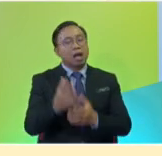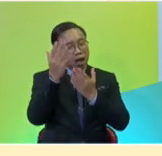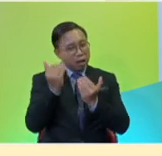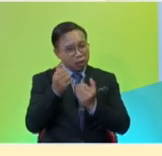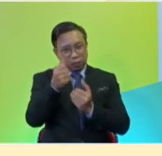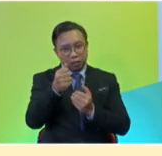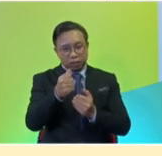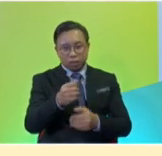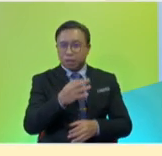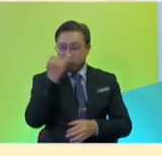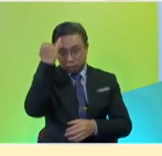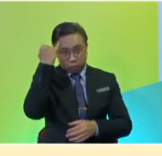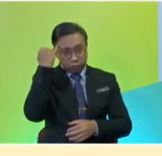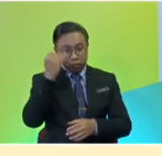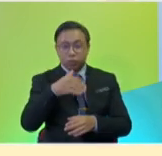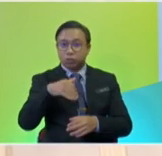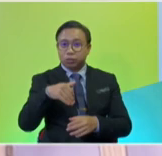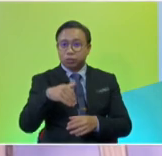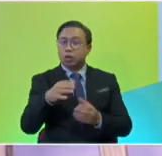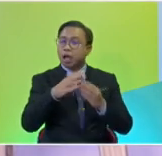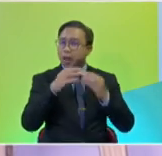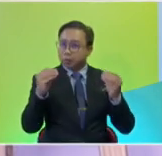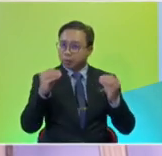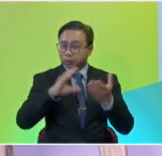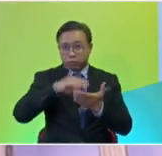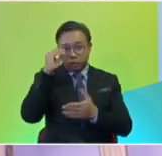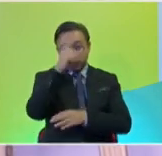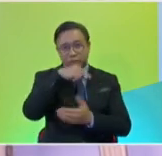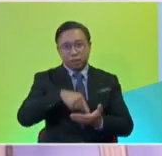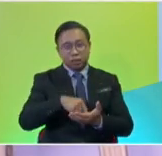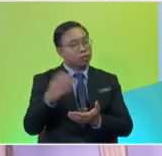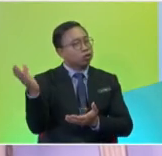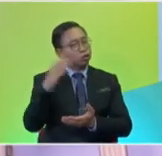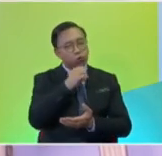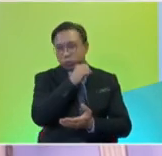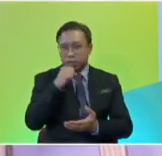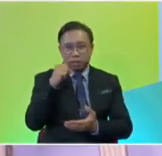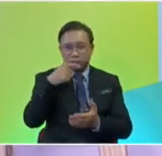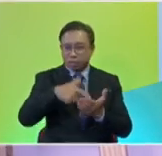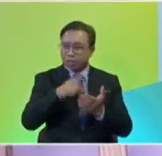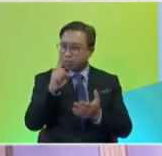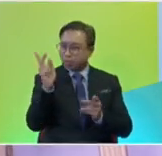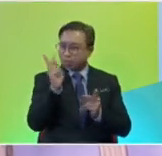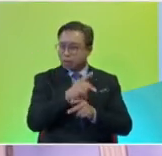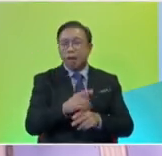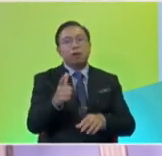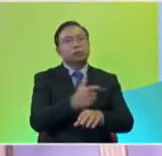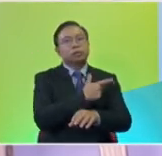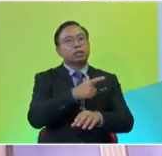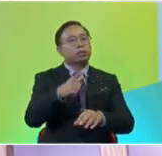kepada anda semua dan sebelum kita mengakhiri pembelajaran ini Yuk kita nyanyi sama-sama lagi sekali lagi kerjasama